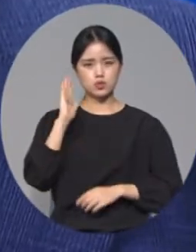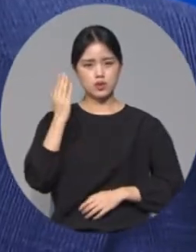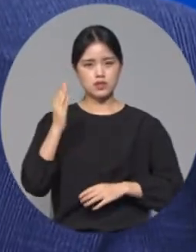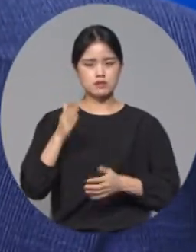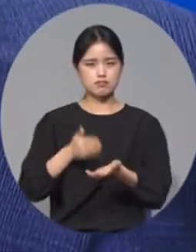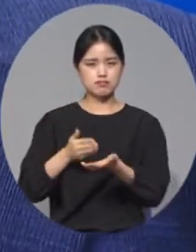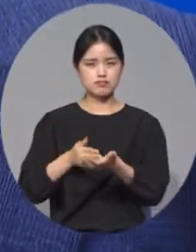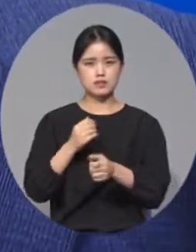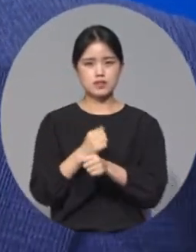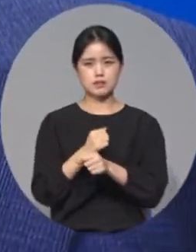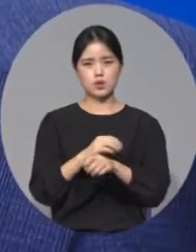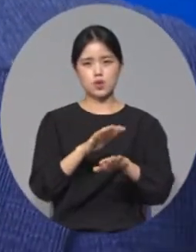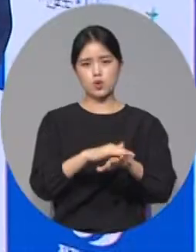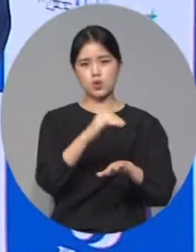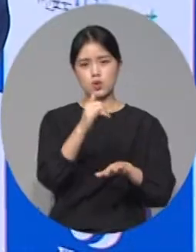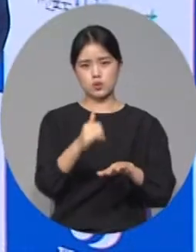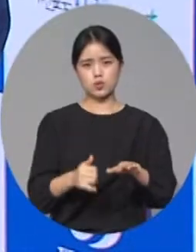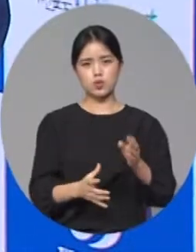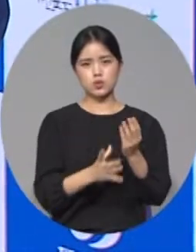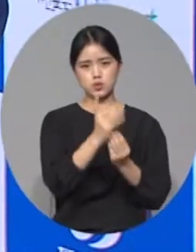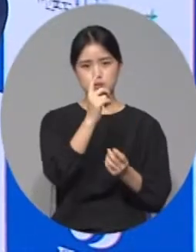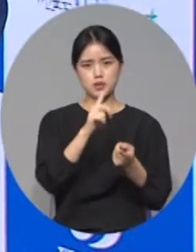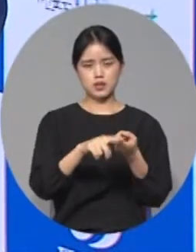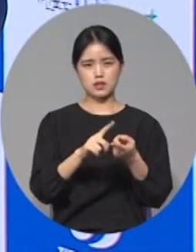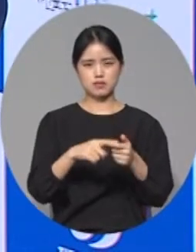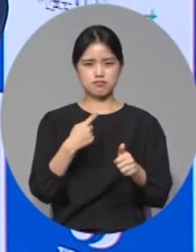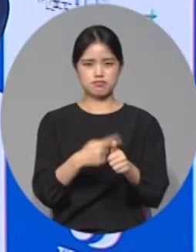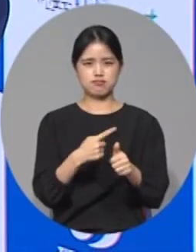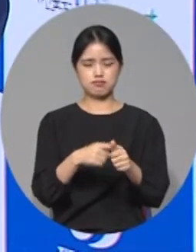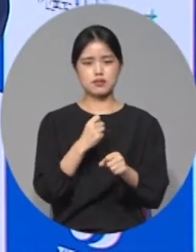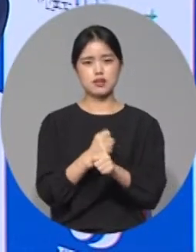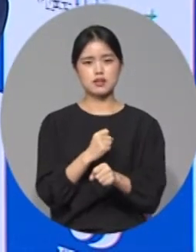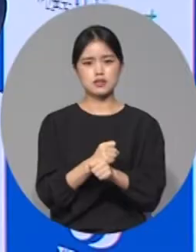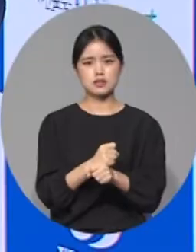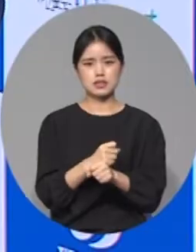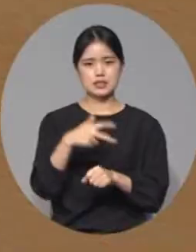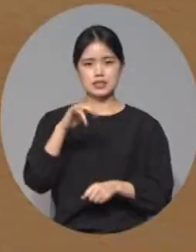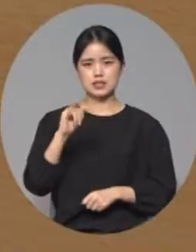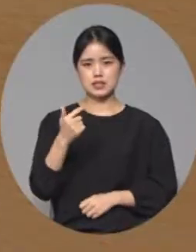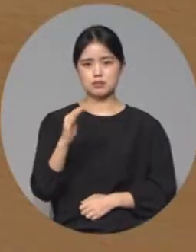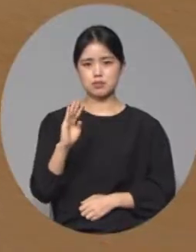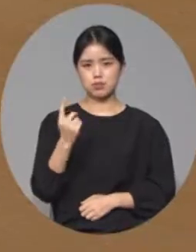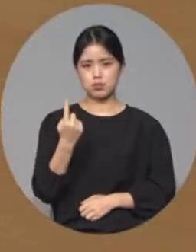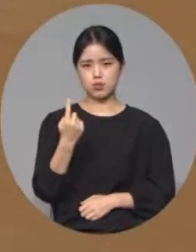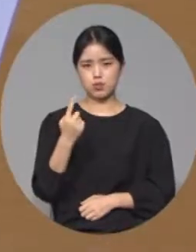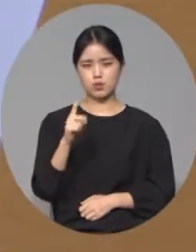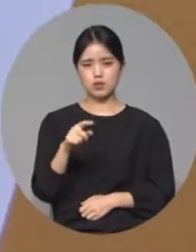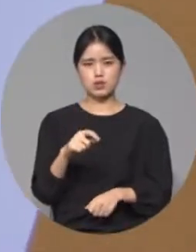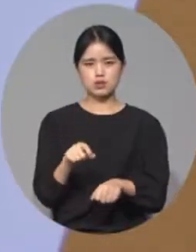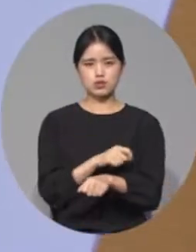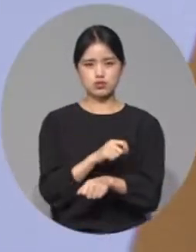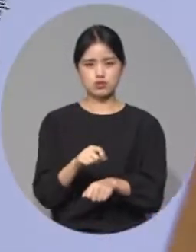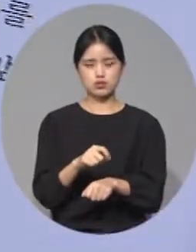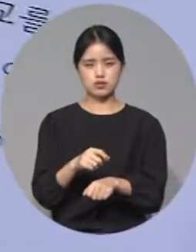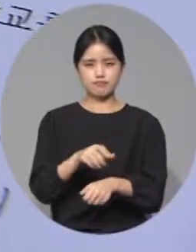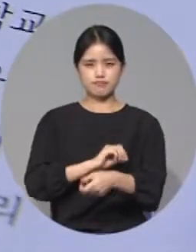통해 농어촌학교 통폐합 주장을 강하게 비판하는 등 진보교육계 특유의 목소리를 적극 내고